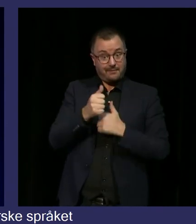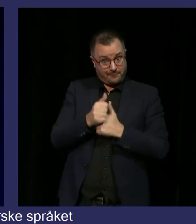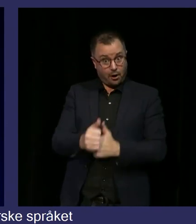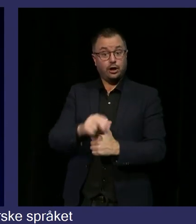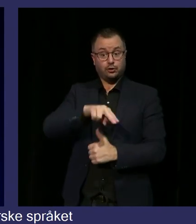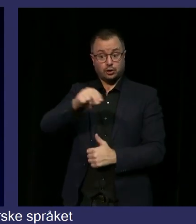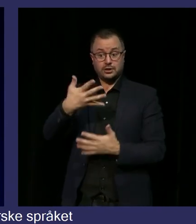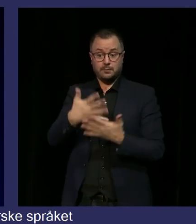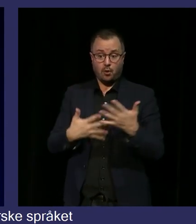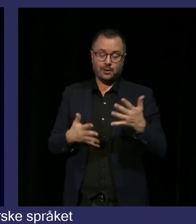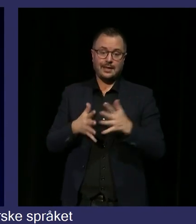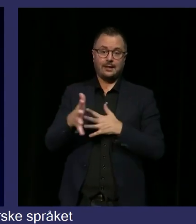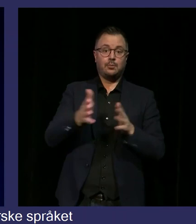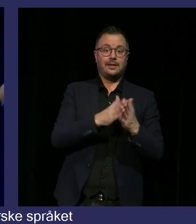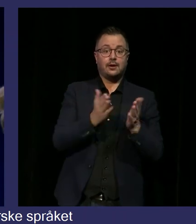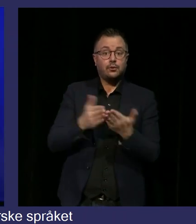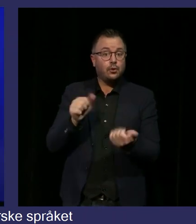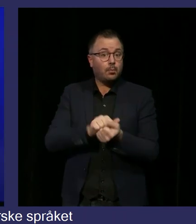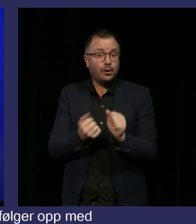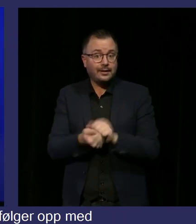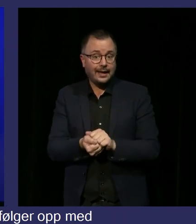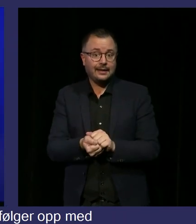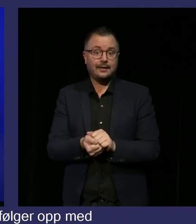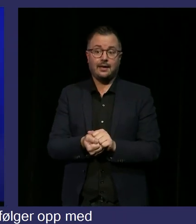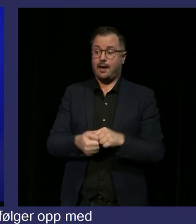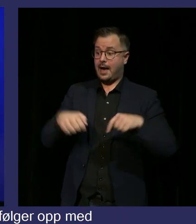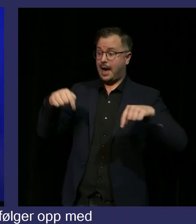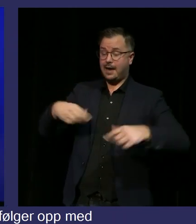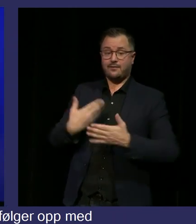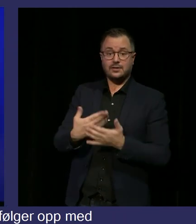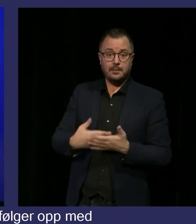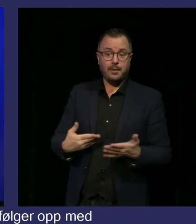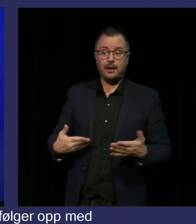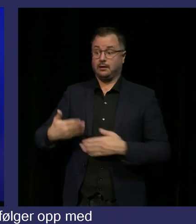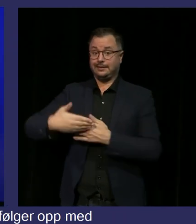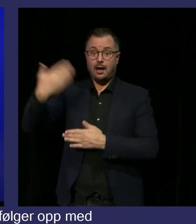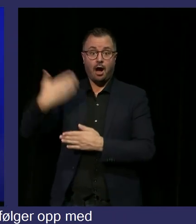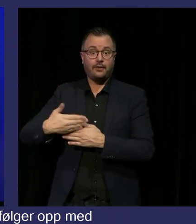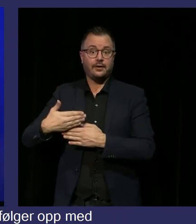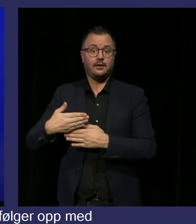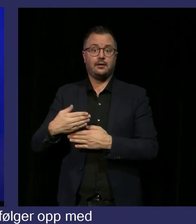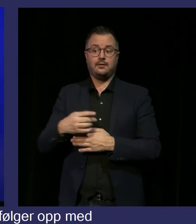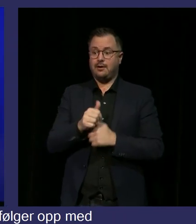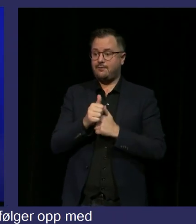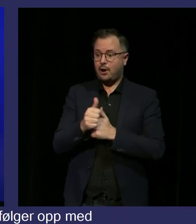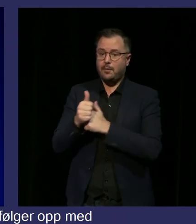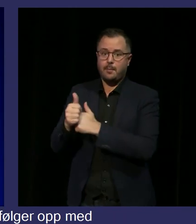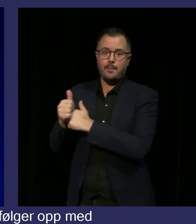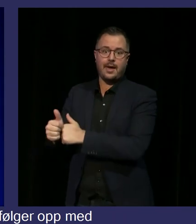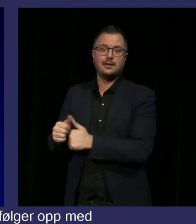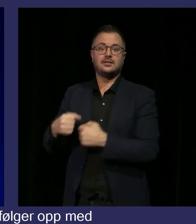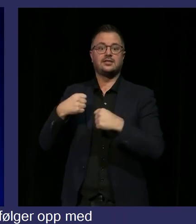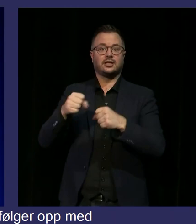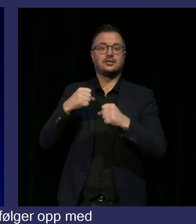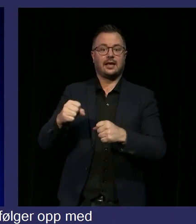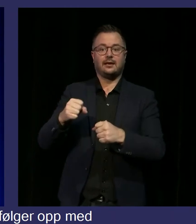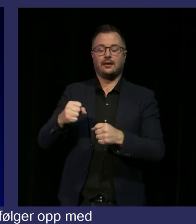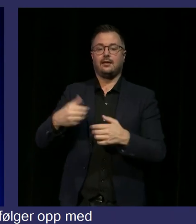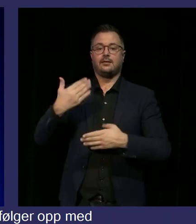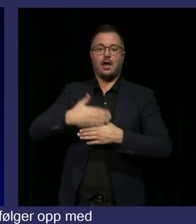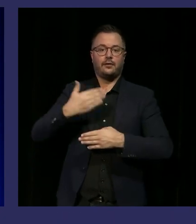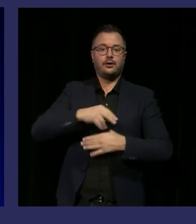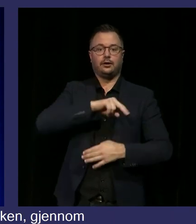gjennom litteraturpolitikken, gjennom, altså her for eksempel, både til teatret. Vi følger opp med satsninger både på teater på nynorsk,